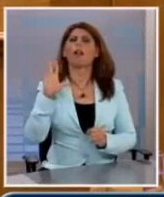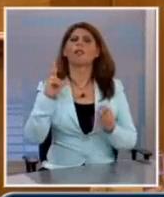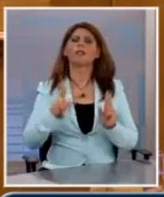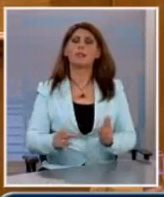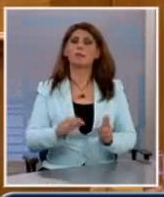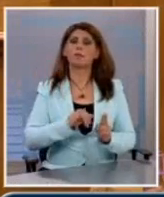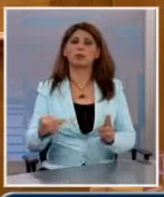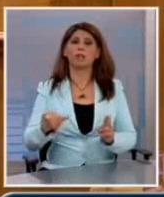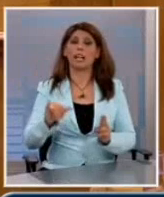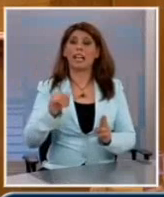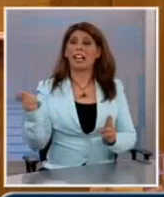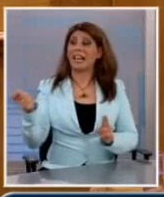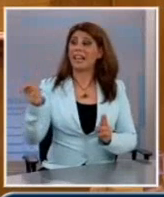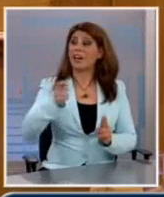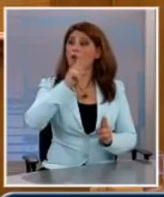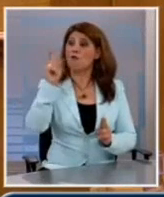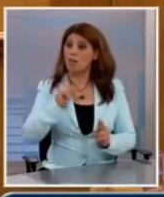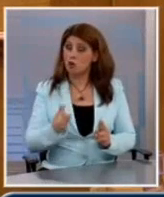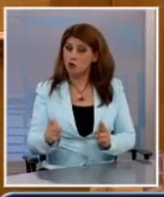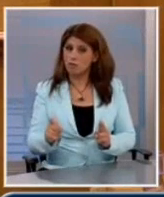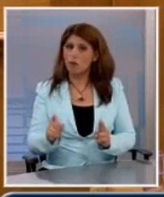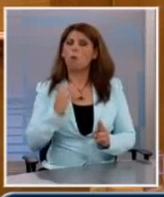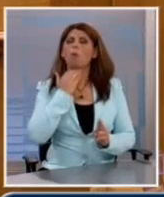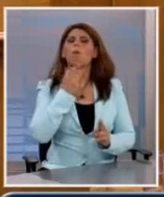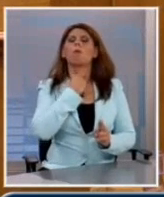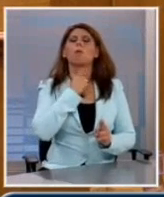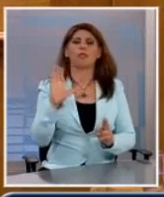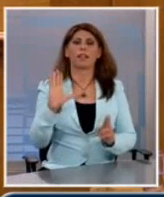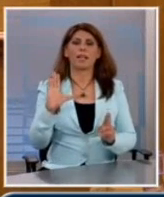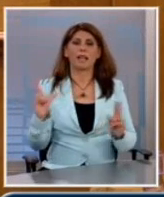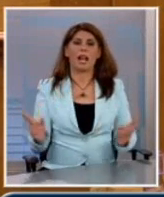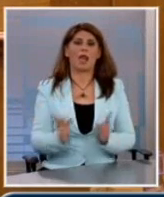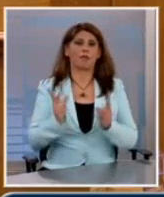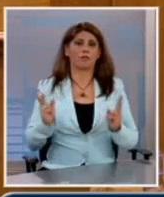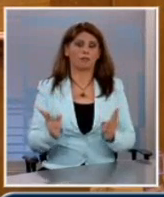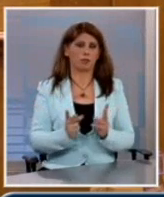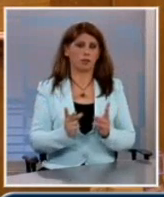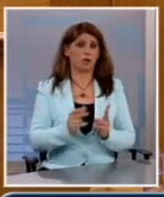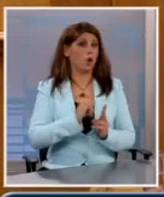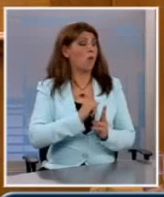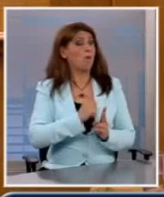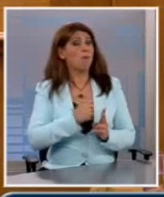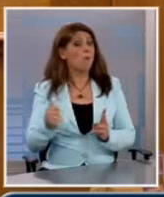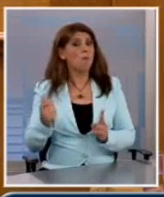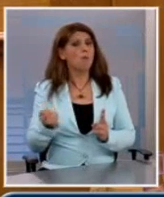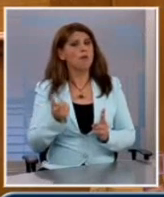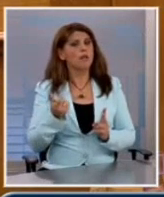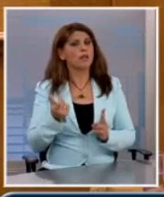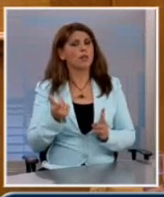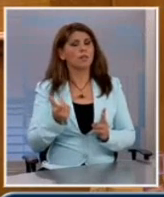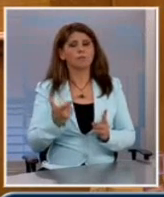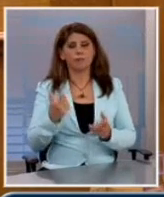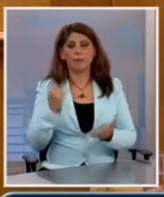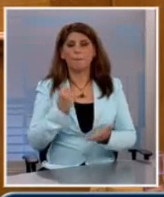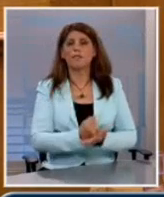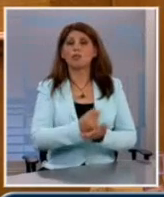να μιλάει για χρέος βιώσιμο που δεν χρειάζεται ελάφρυνση. Παρά μονάχα κάποιο πιστοποιητικό